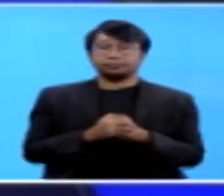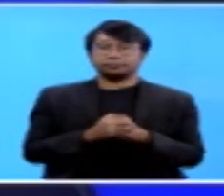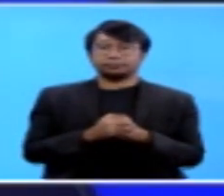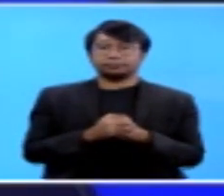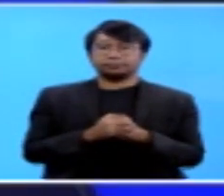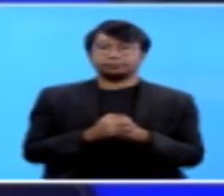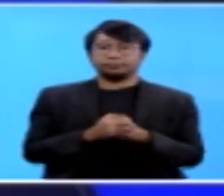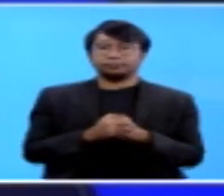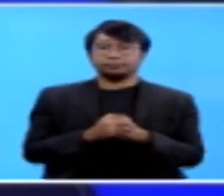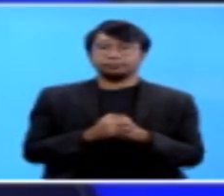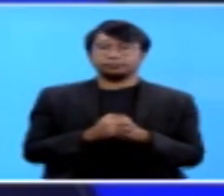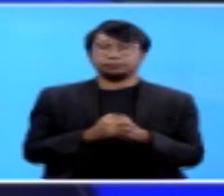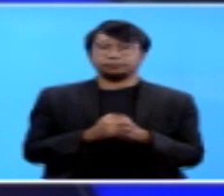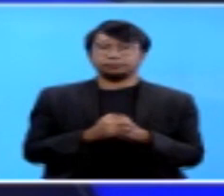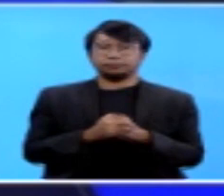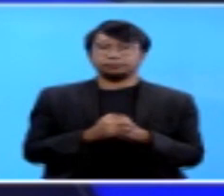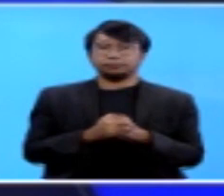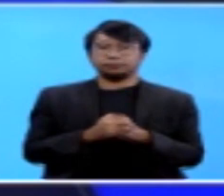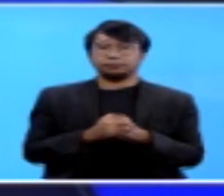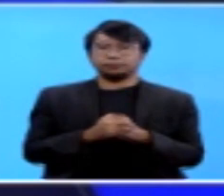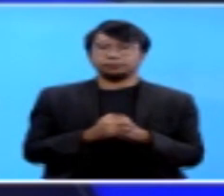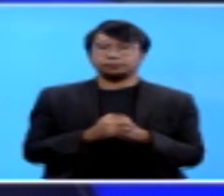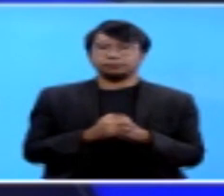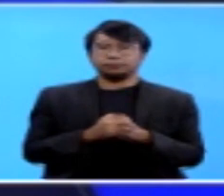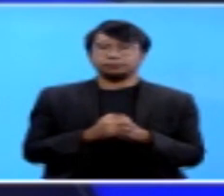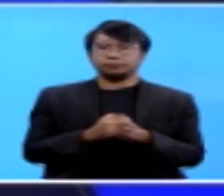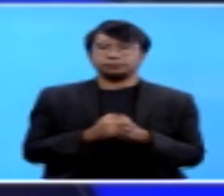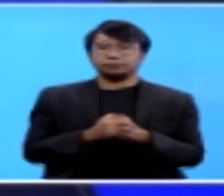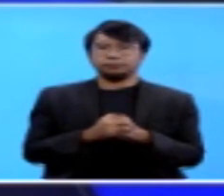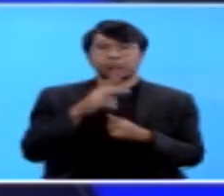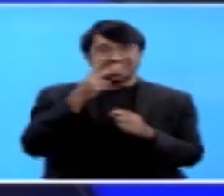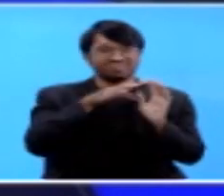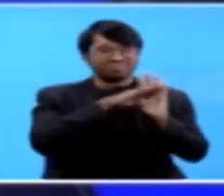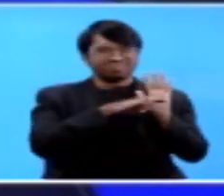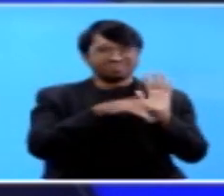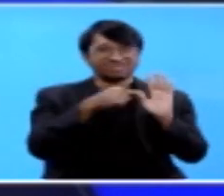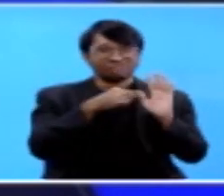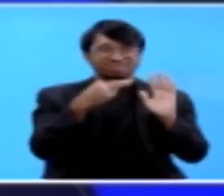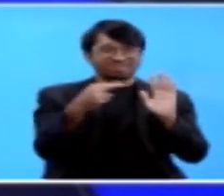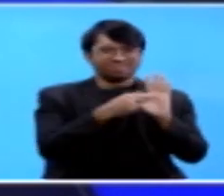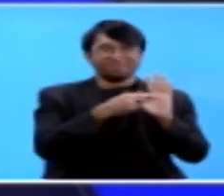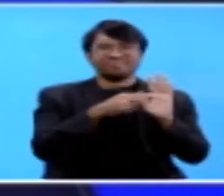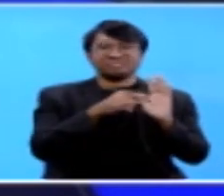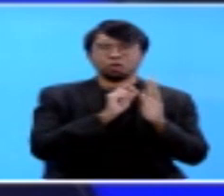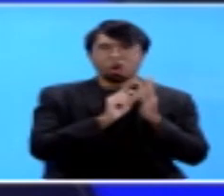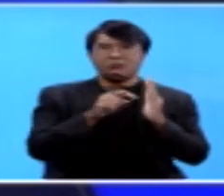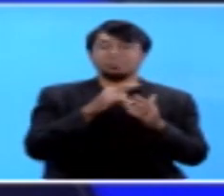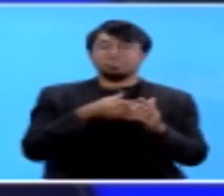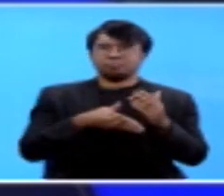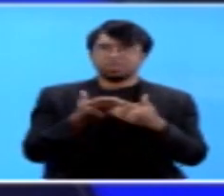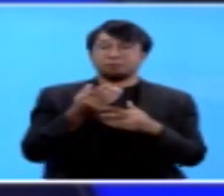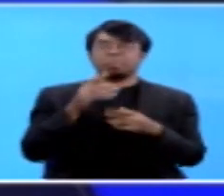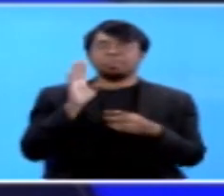Bu Retno KPAI bahwa ini menilai dari tata tertib yang sudah dilakukan oleh sekolah begitu dianggap masih belum